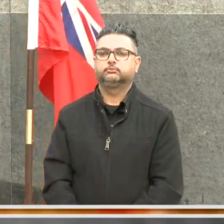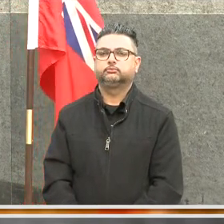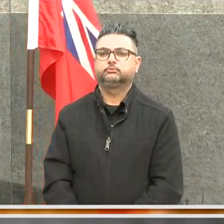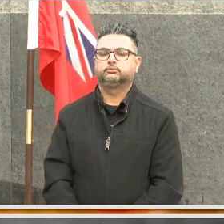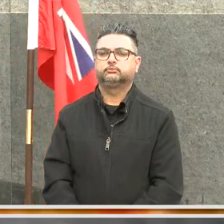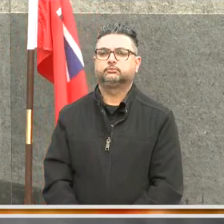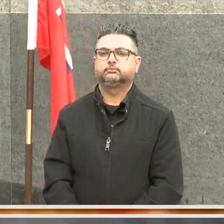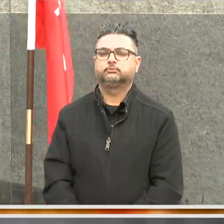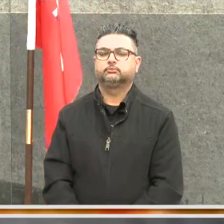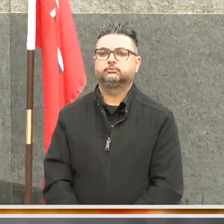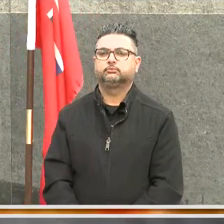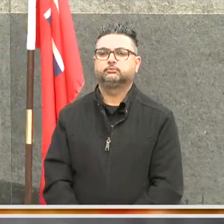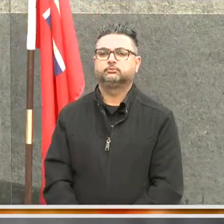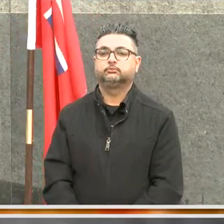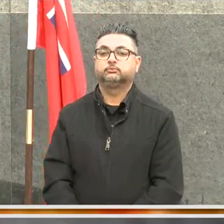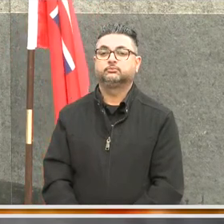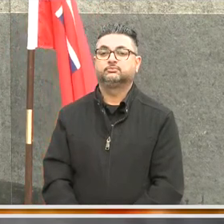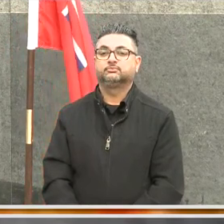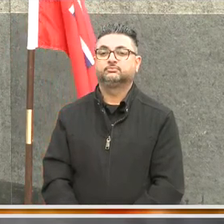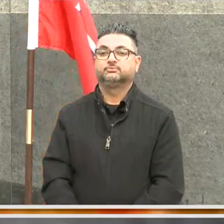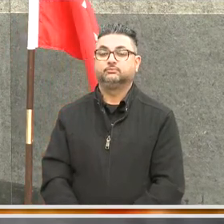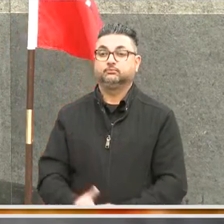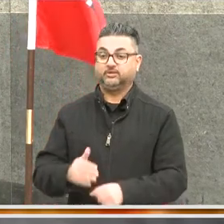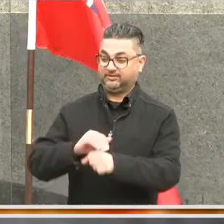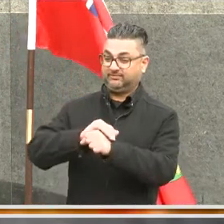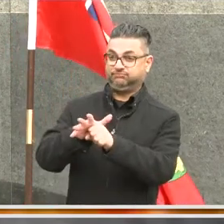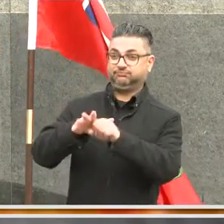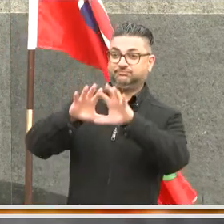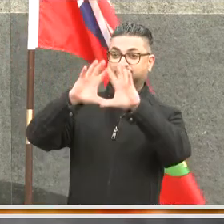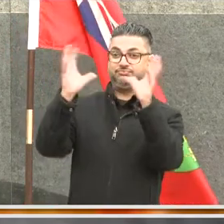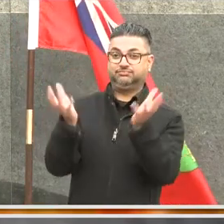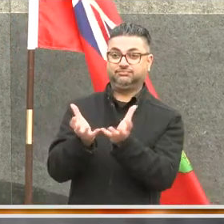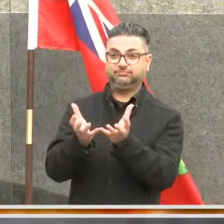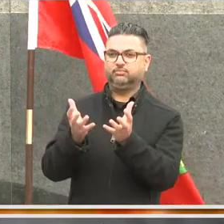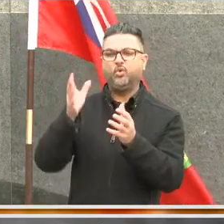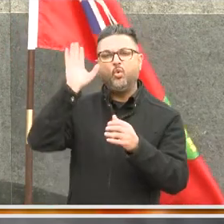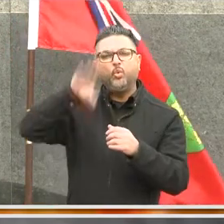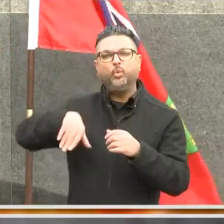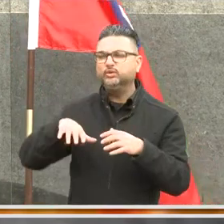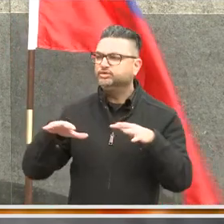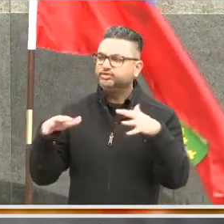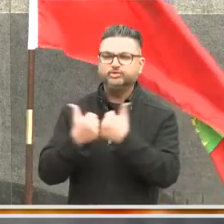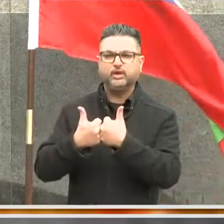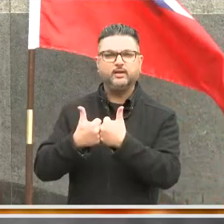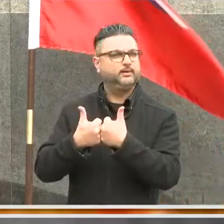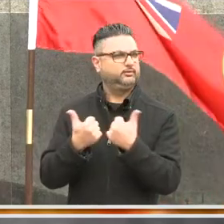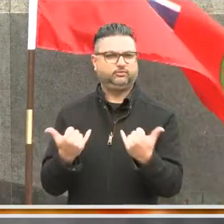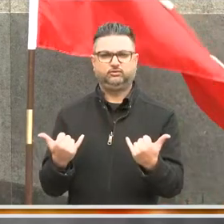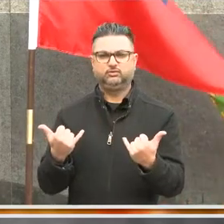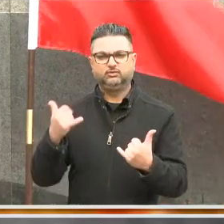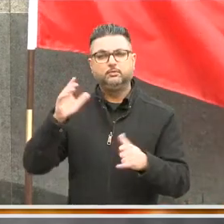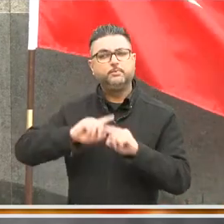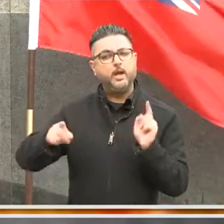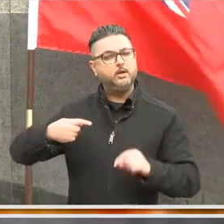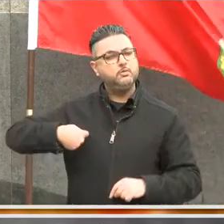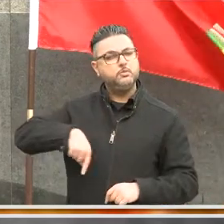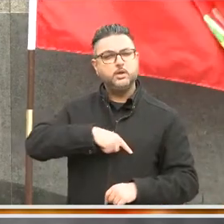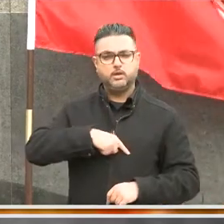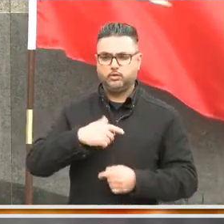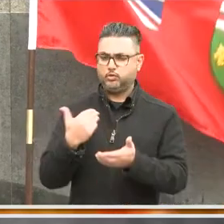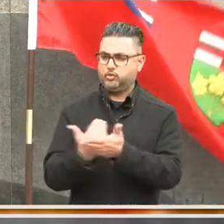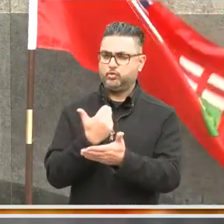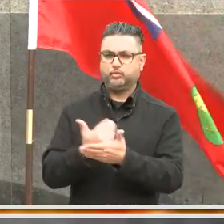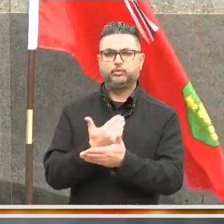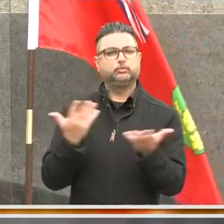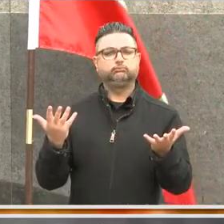The global pandemic continues to challenge us. Each of us has gained a new appreciation for community, for those